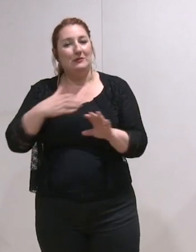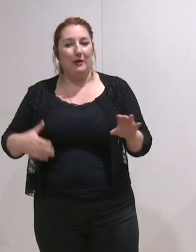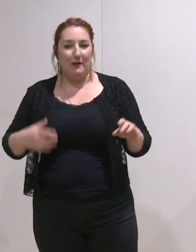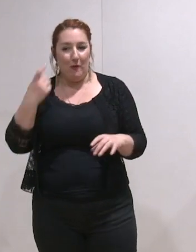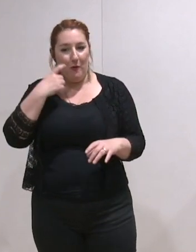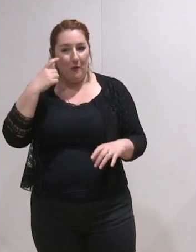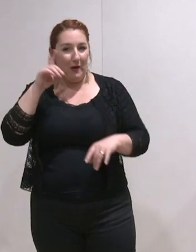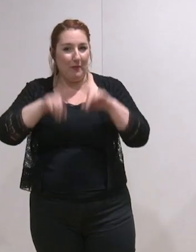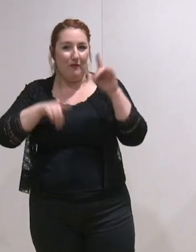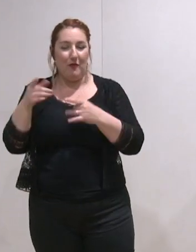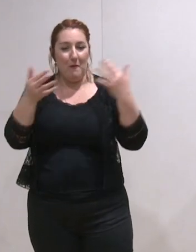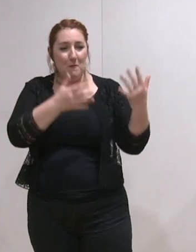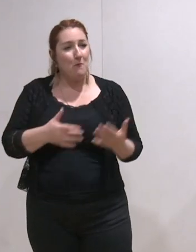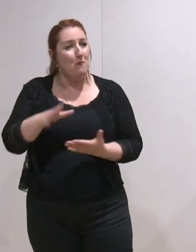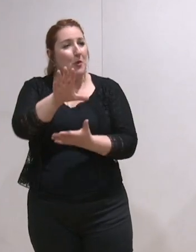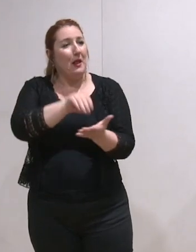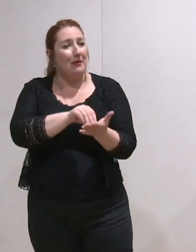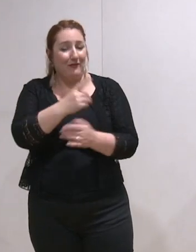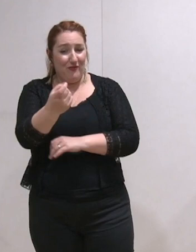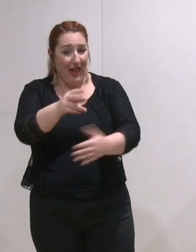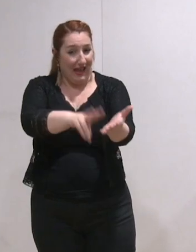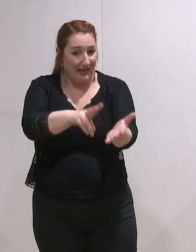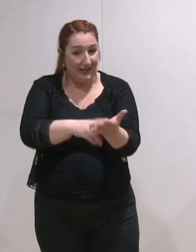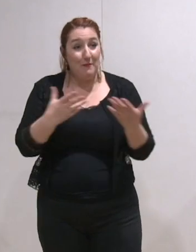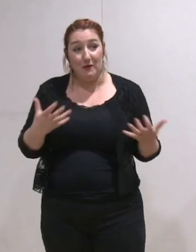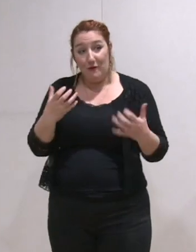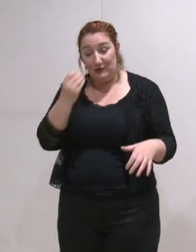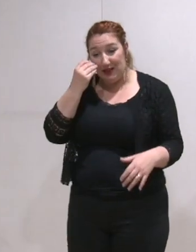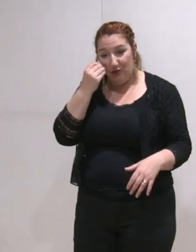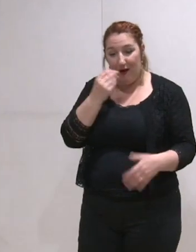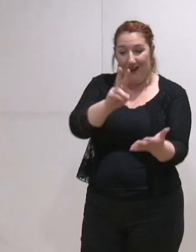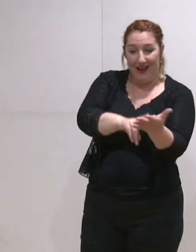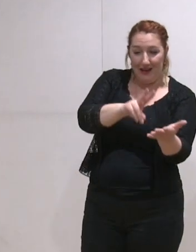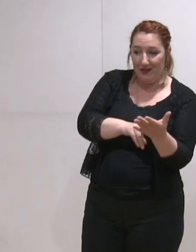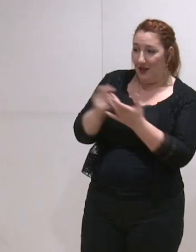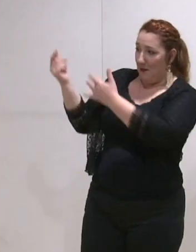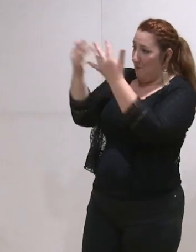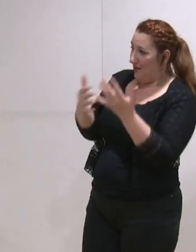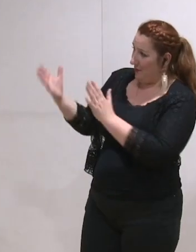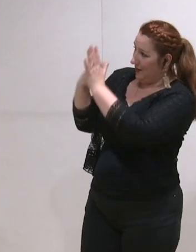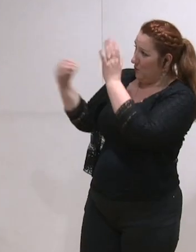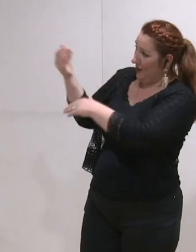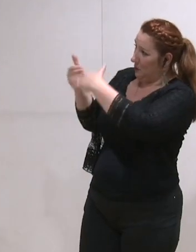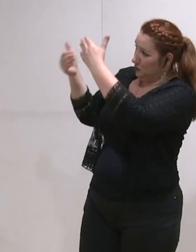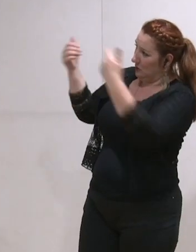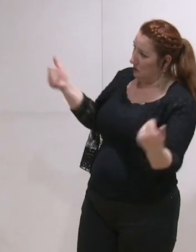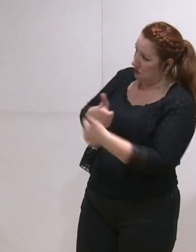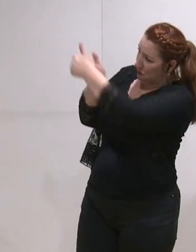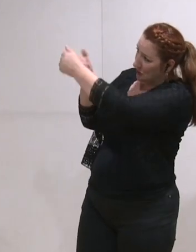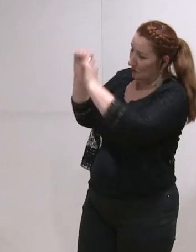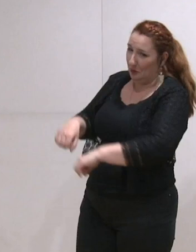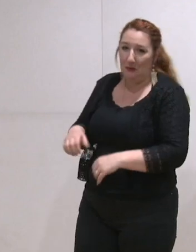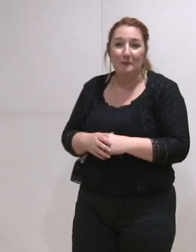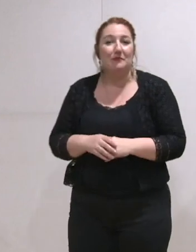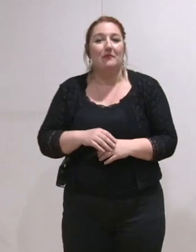sont tirés de la réalité maintenant on cherche à savoir si la réalité peut suivre les modèles mathématiques que nous construisons ça